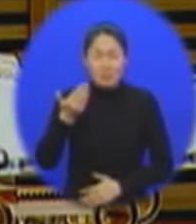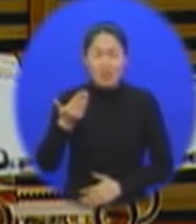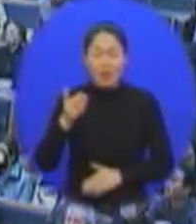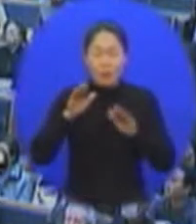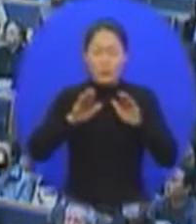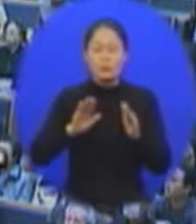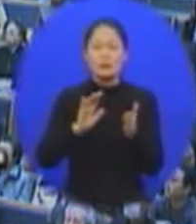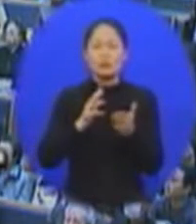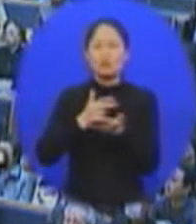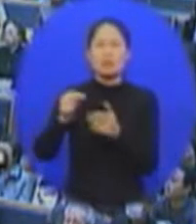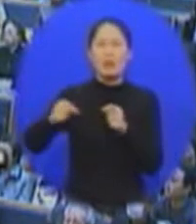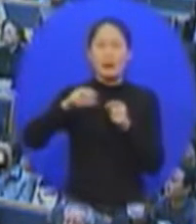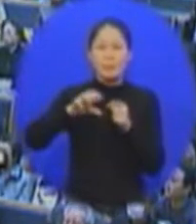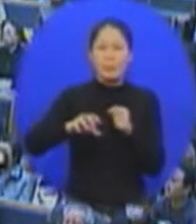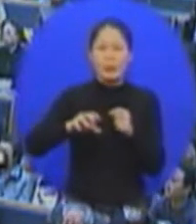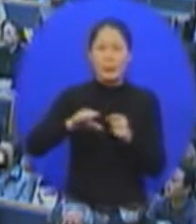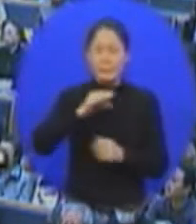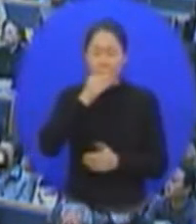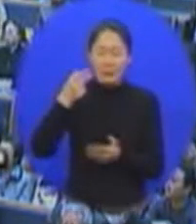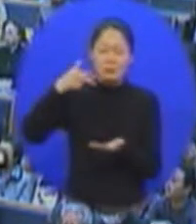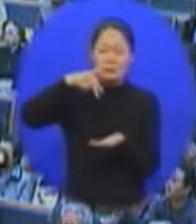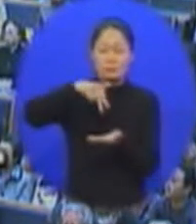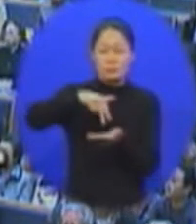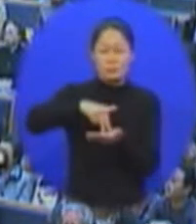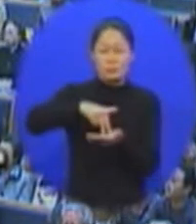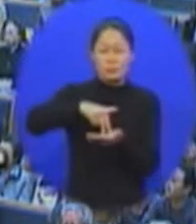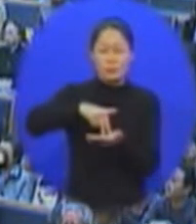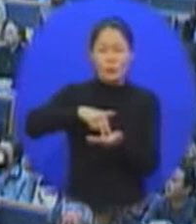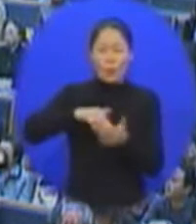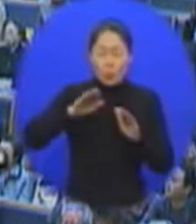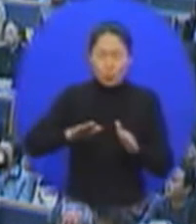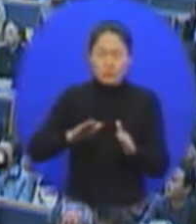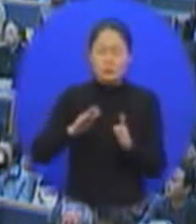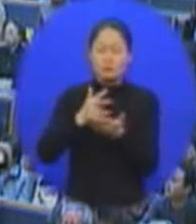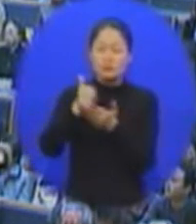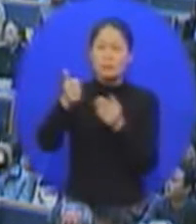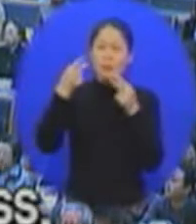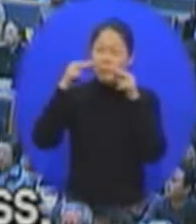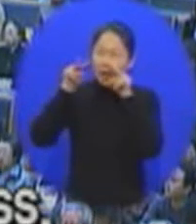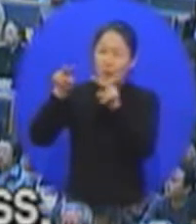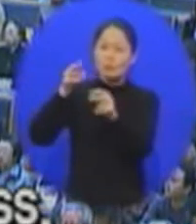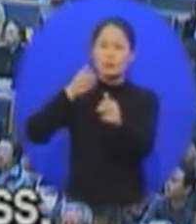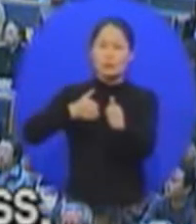여러분의 정말 서세요 주님을 정말 바라보세요